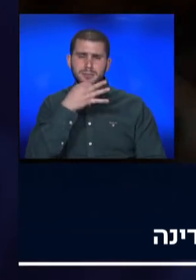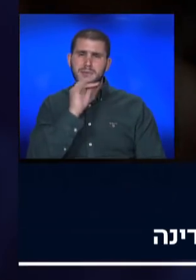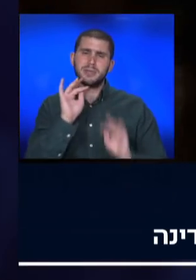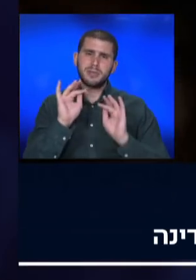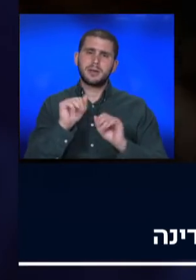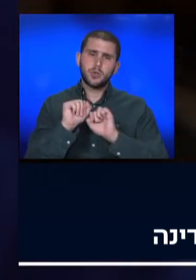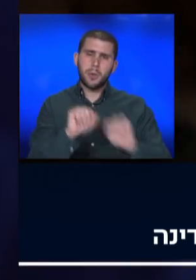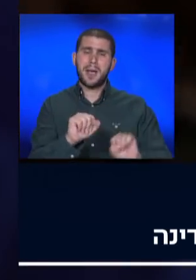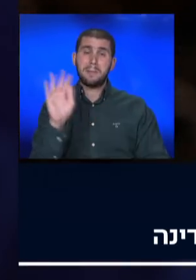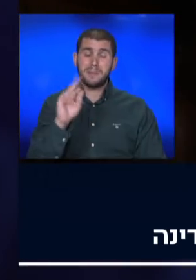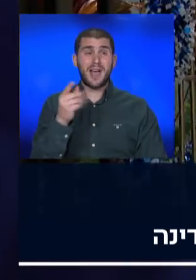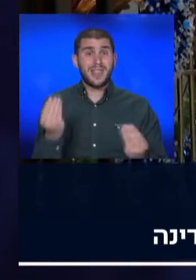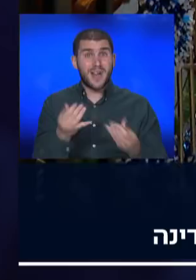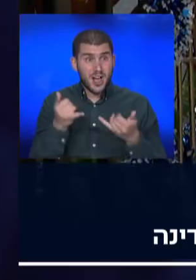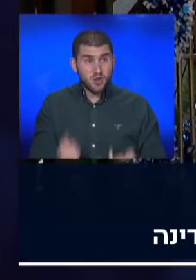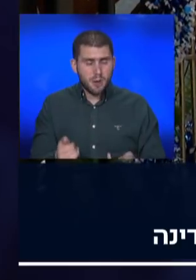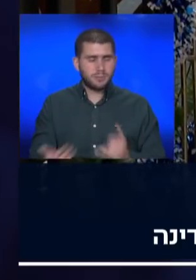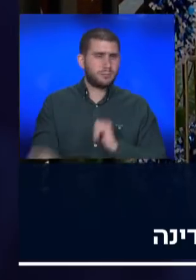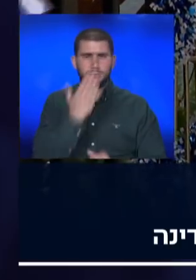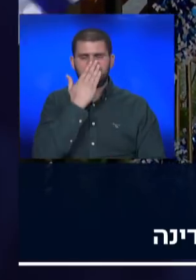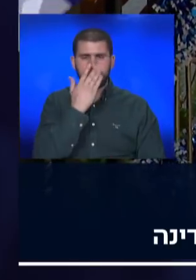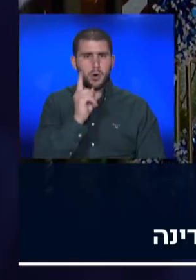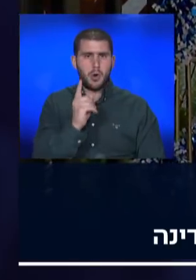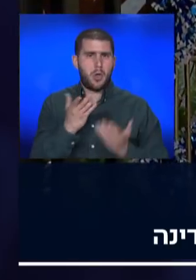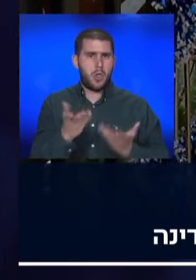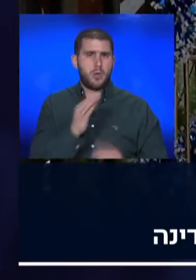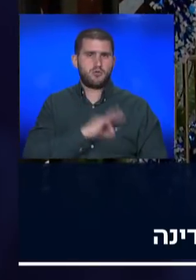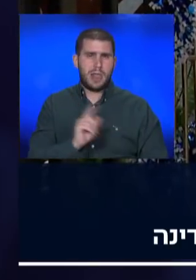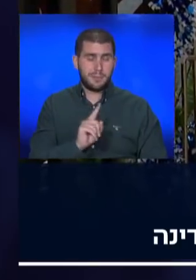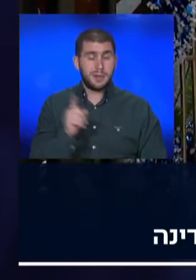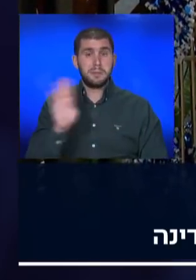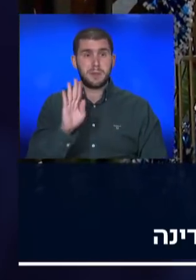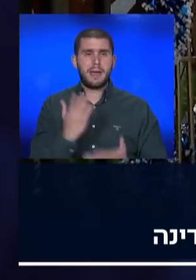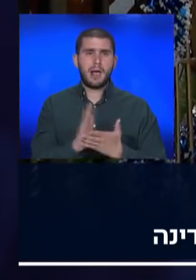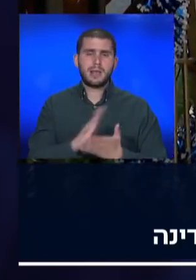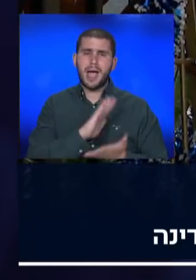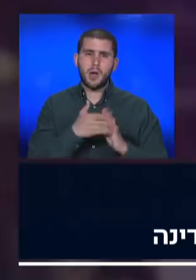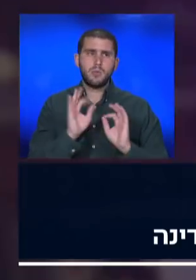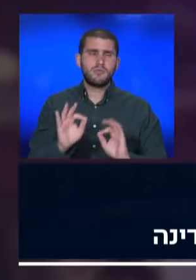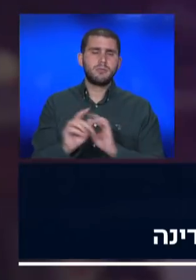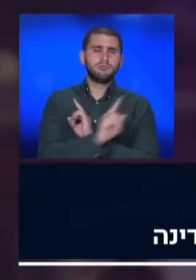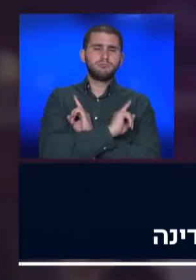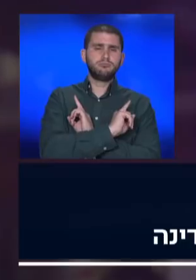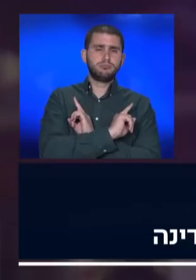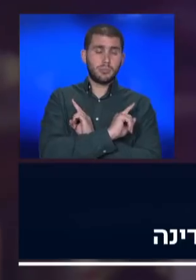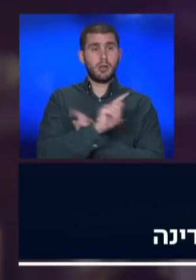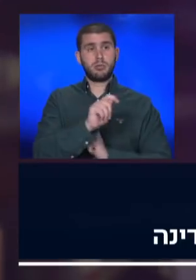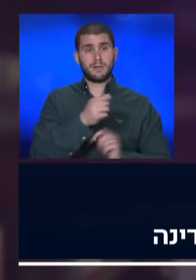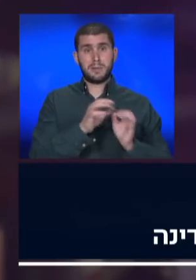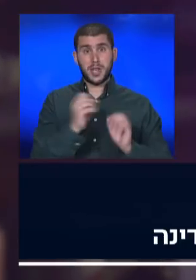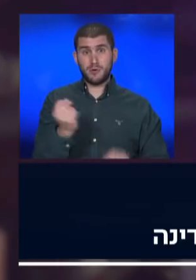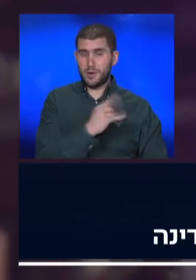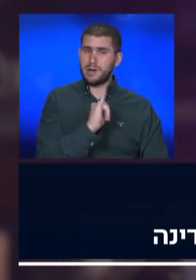היום לא ממש משתלם לו. נתניהו מחליט לעשות הכל כדי להיות ניטרלי, הוא דווקא בתחילת שבוע כן שקל את העניין